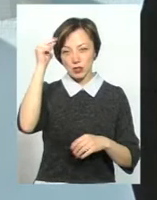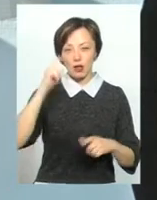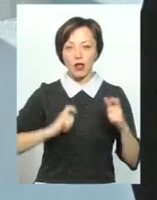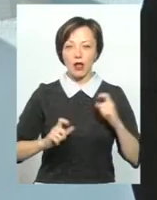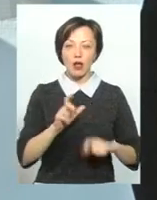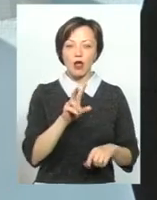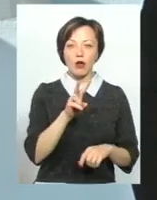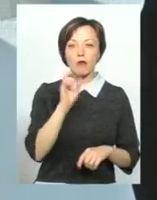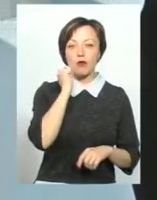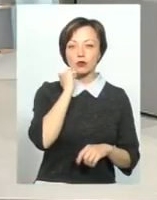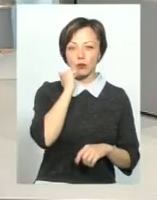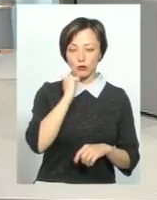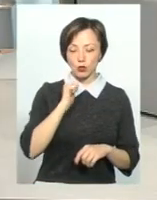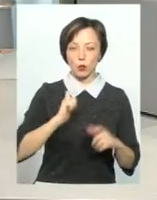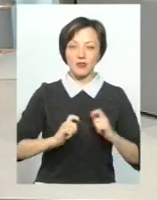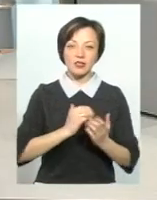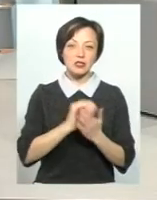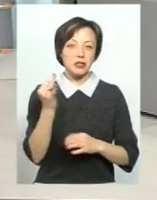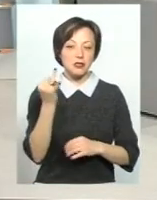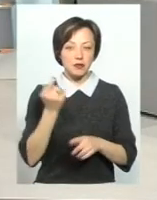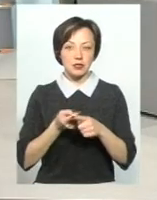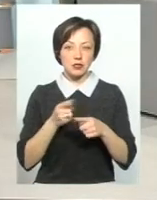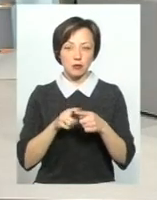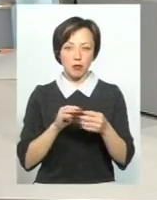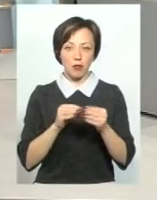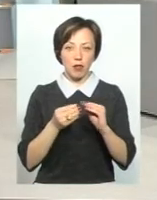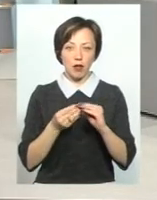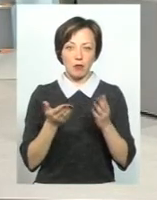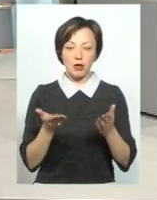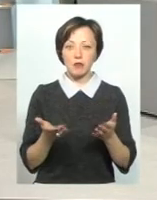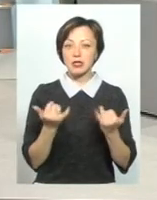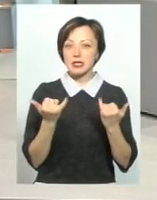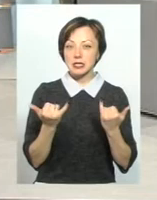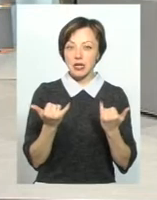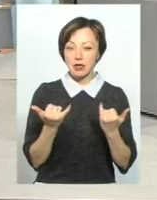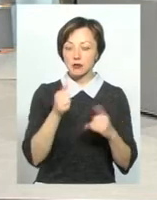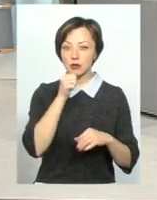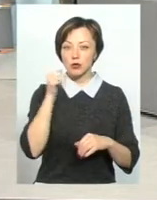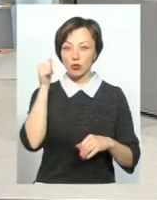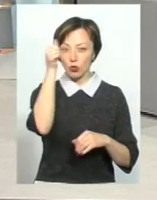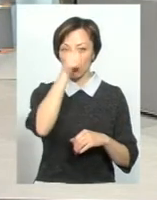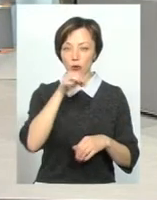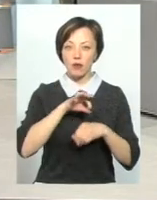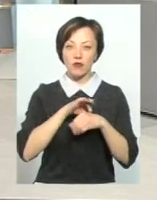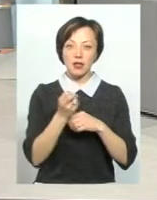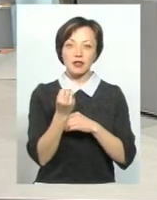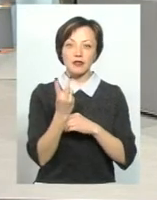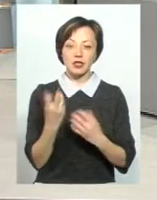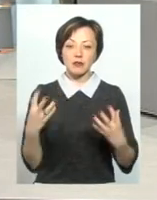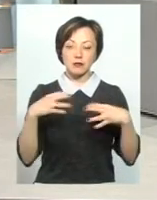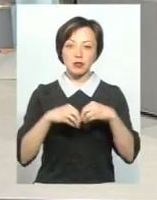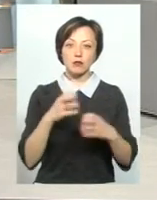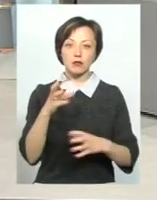Ломоносова Московського, він зацікавився цим проблемами. І зараз ми минулого року проводили вже 12-ту спільну